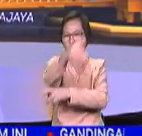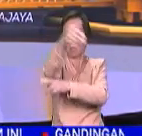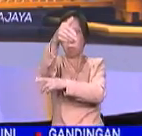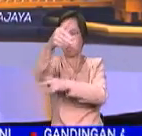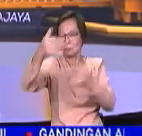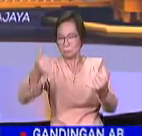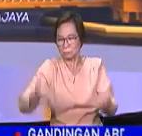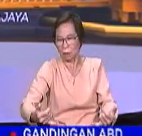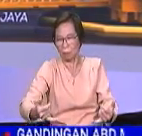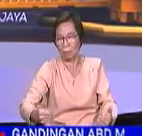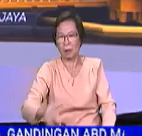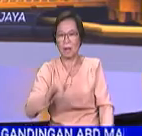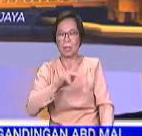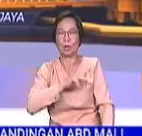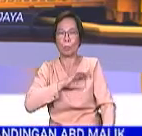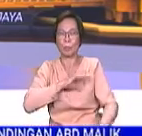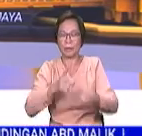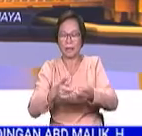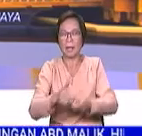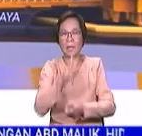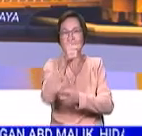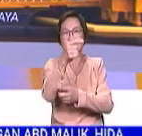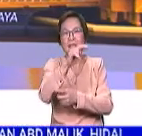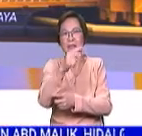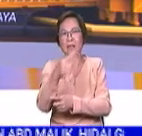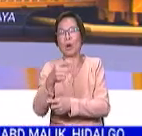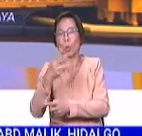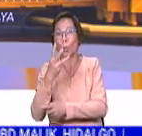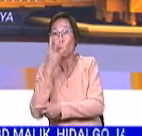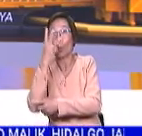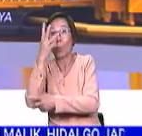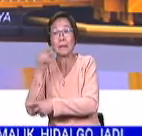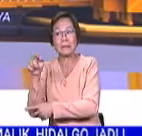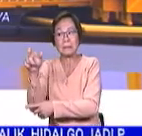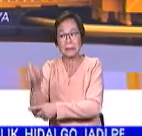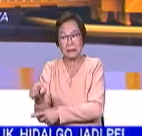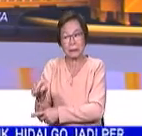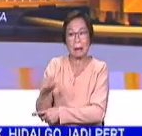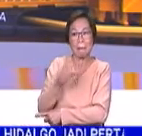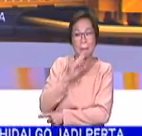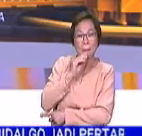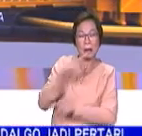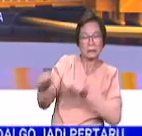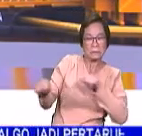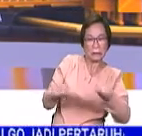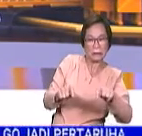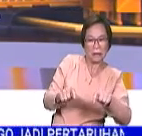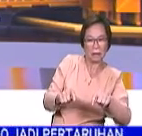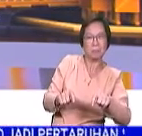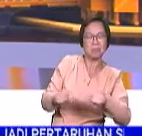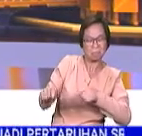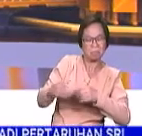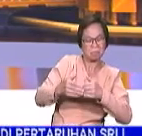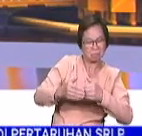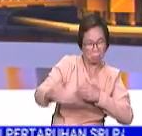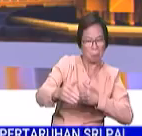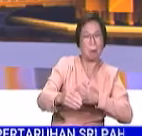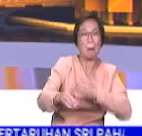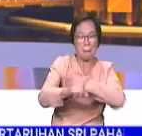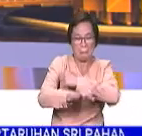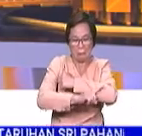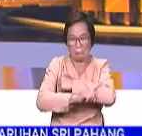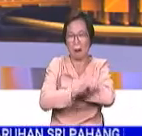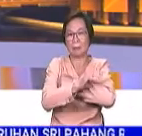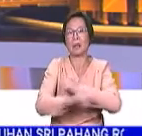hari ini ketombe oleh daerah gangguan istp Muhammad Zainal Abdullah berkaca tindakan sesuai akan diambil dan